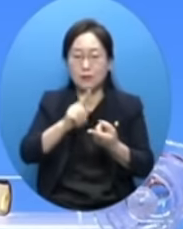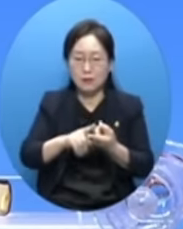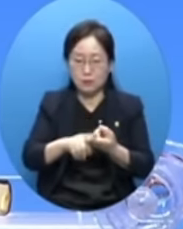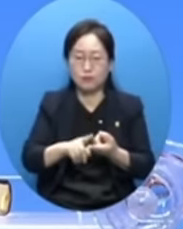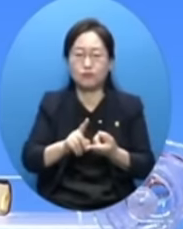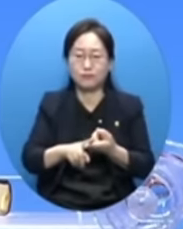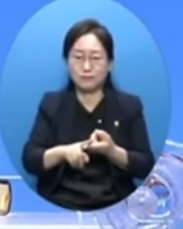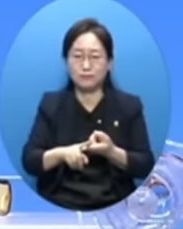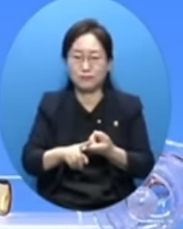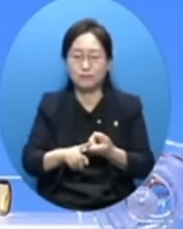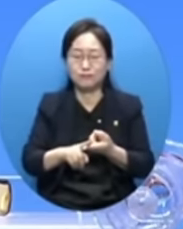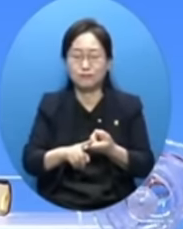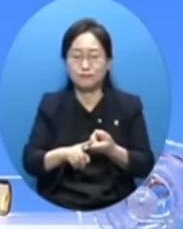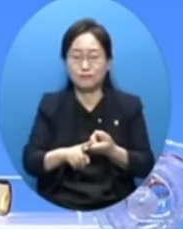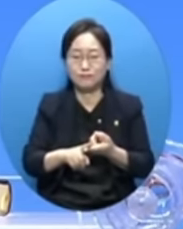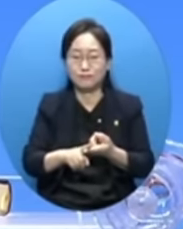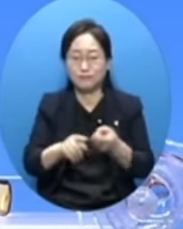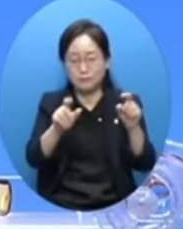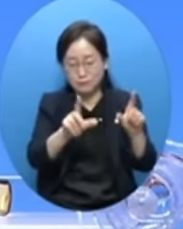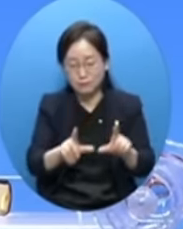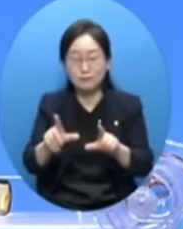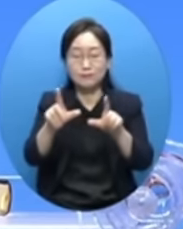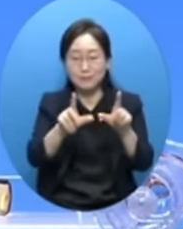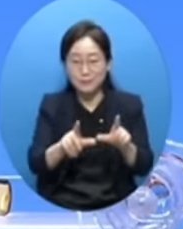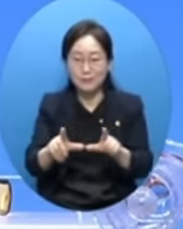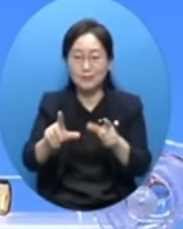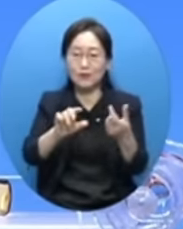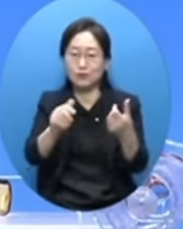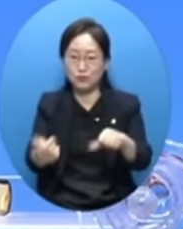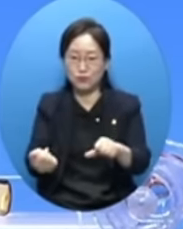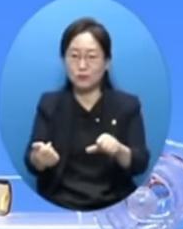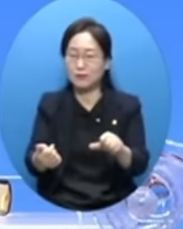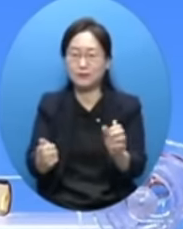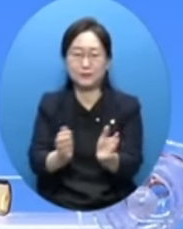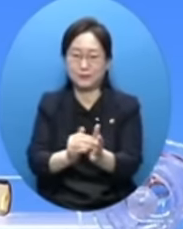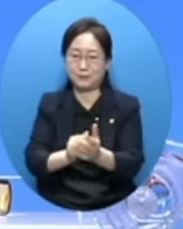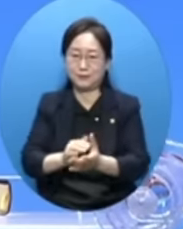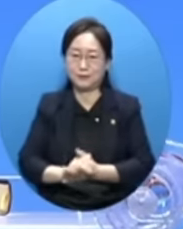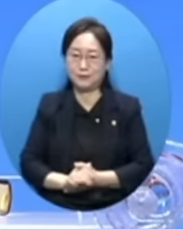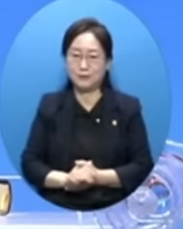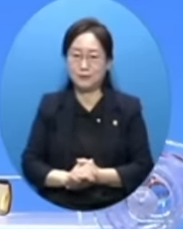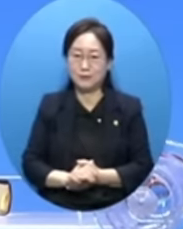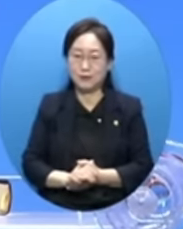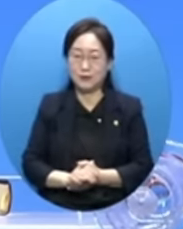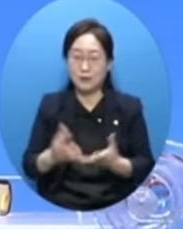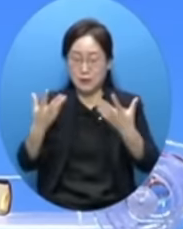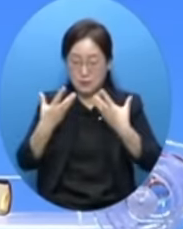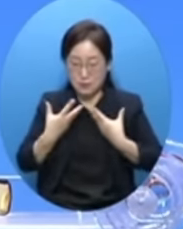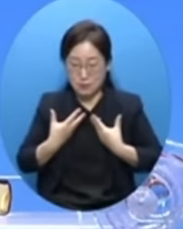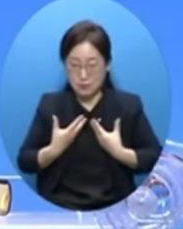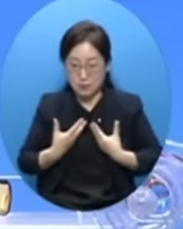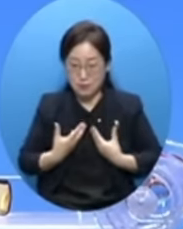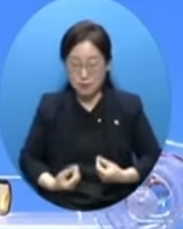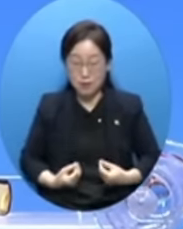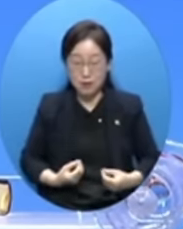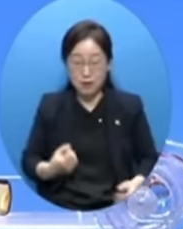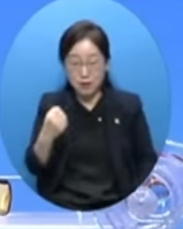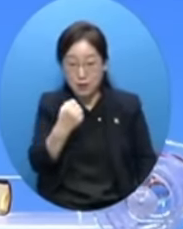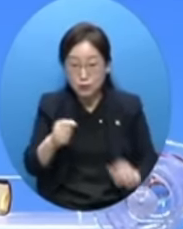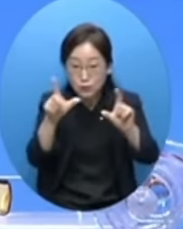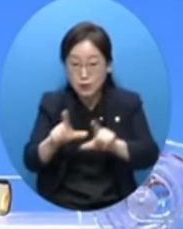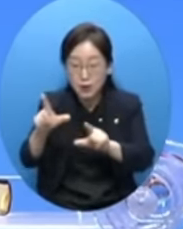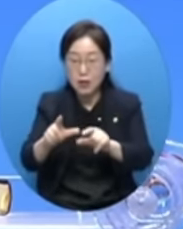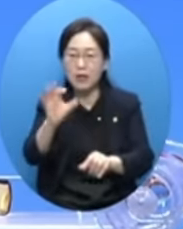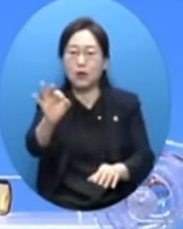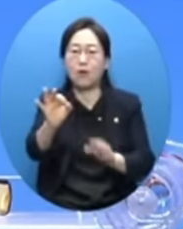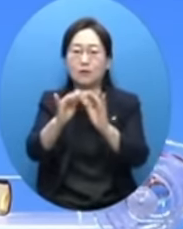이 병에 의해 죽어갔던 것입니다. 그 절망 가운데 살고 있던 10명의